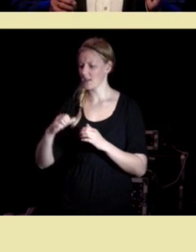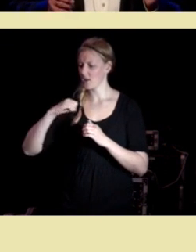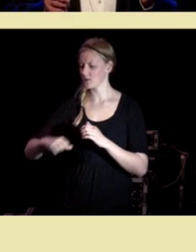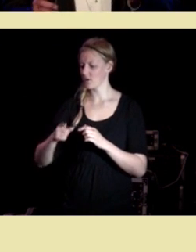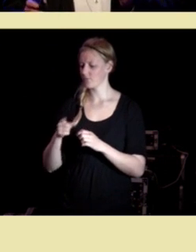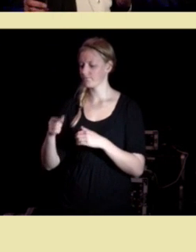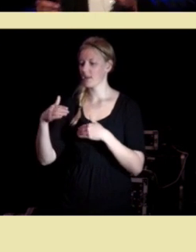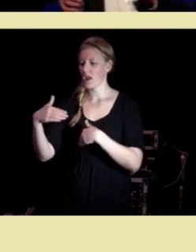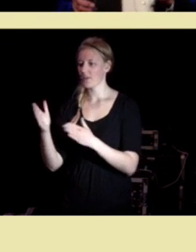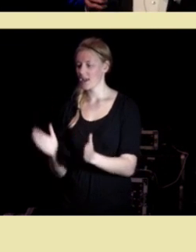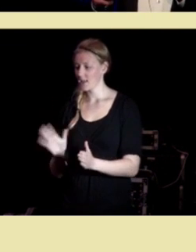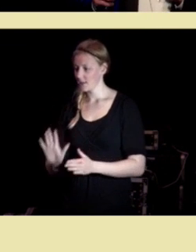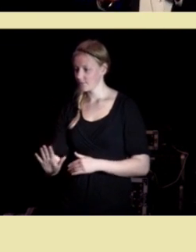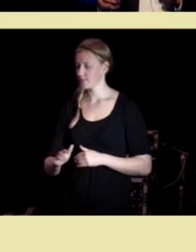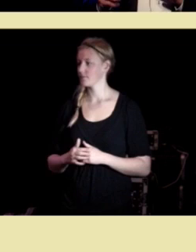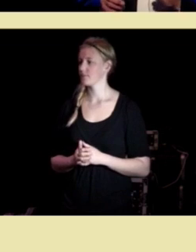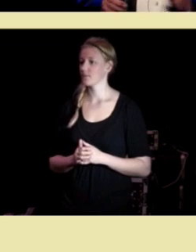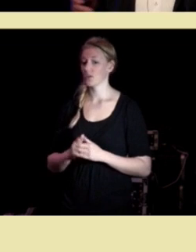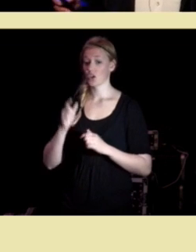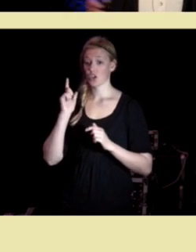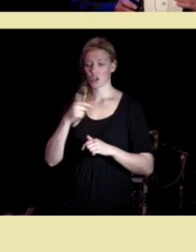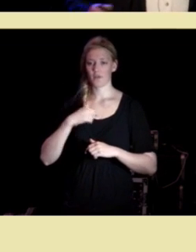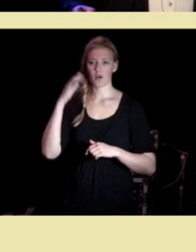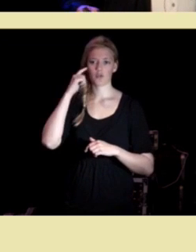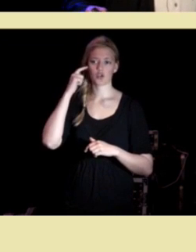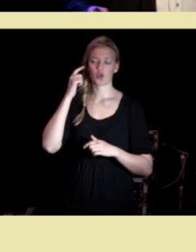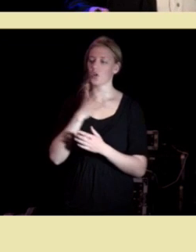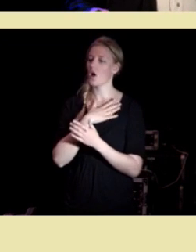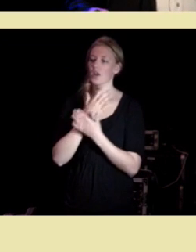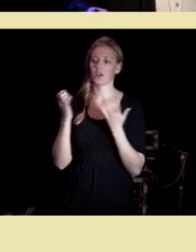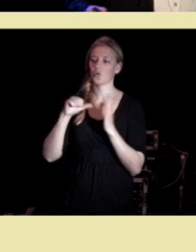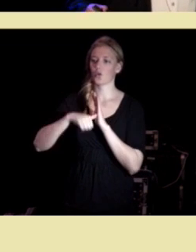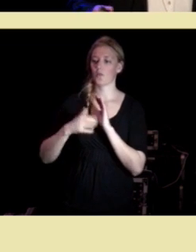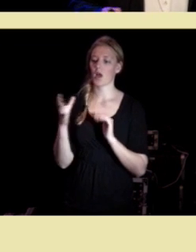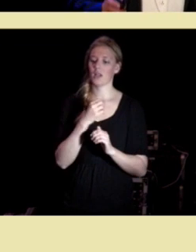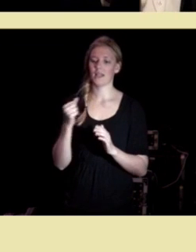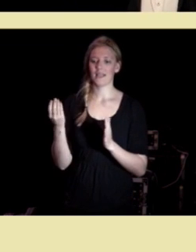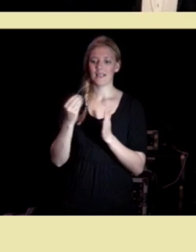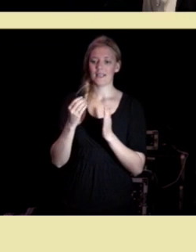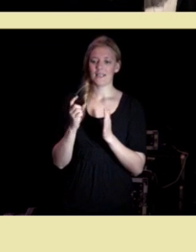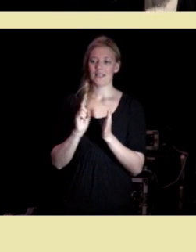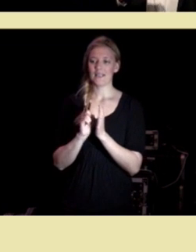avdeling? For vi har skjønt at du ikke har kontroll over alle innsatsfaktorene